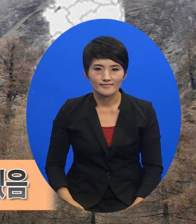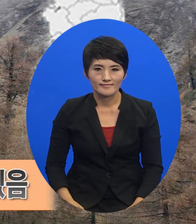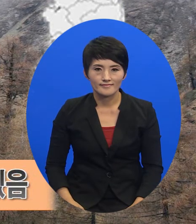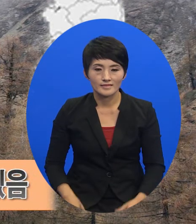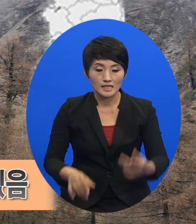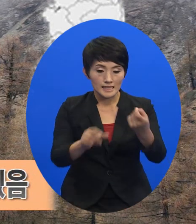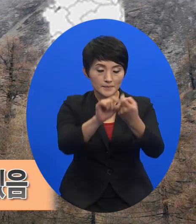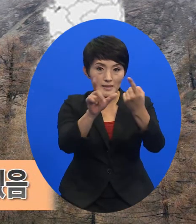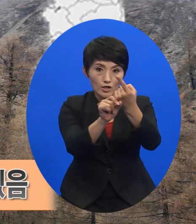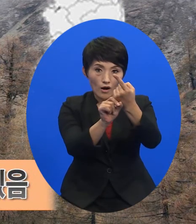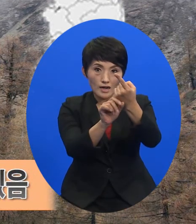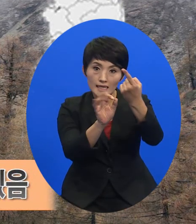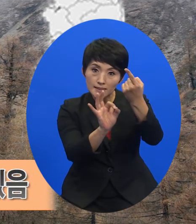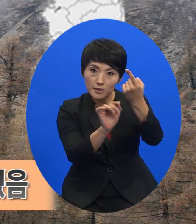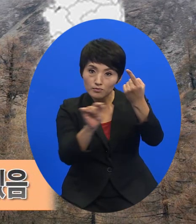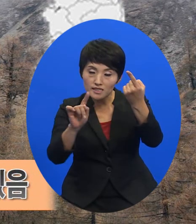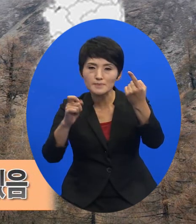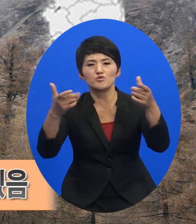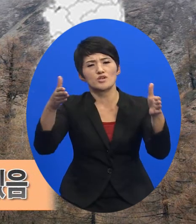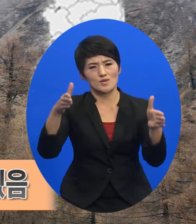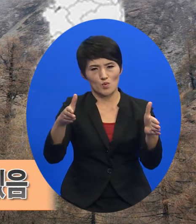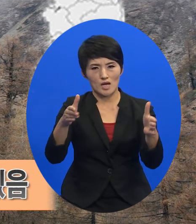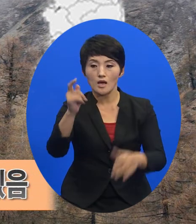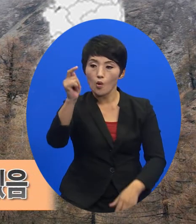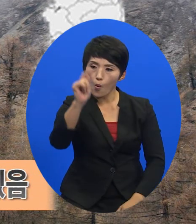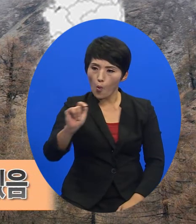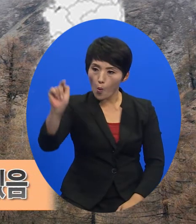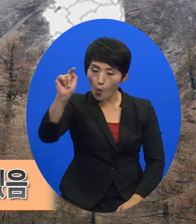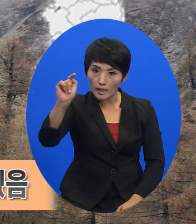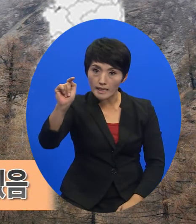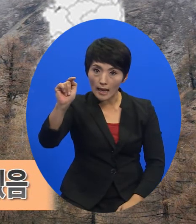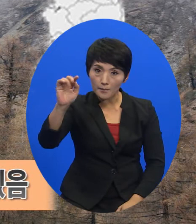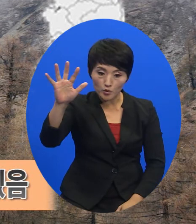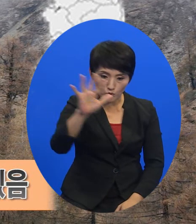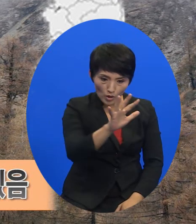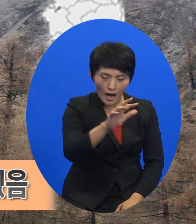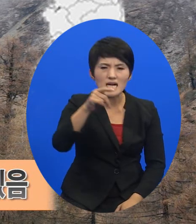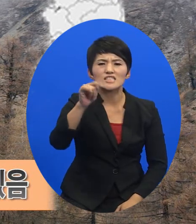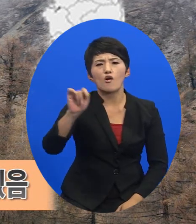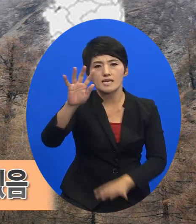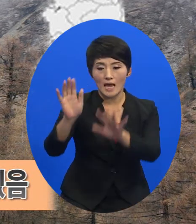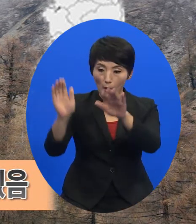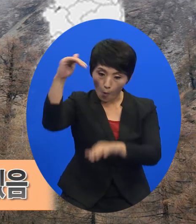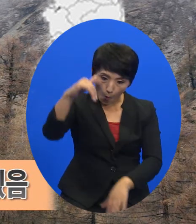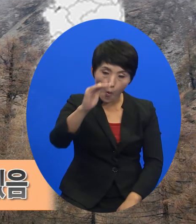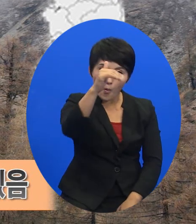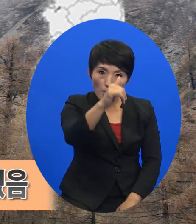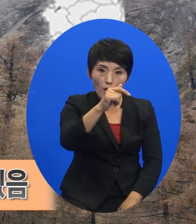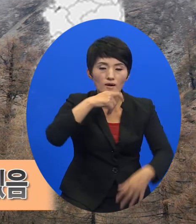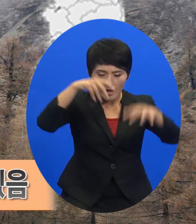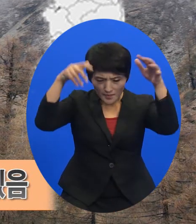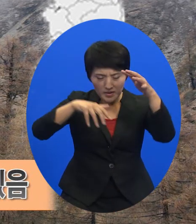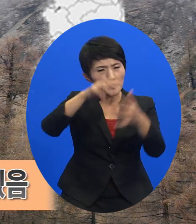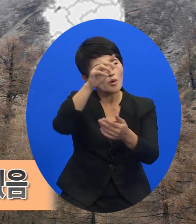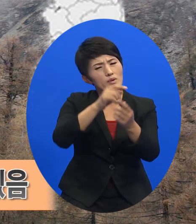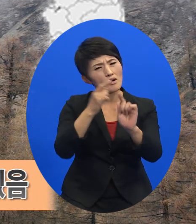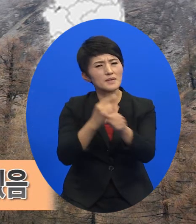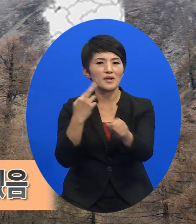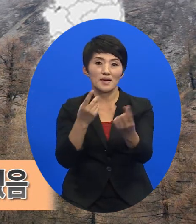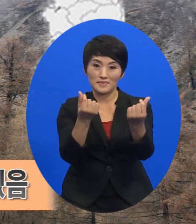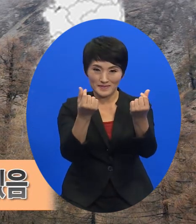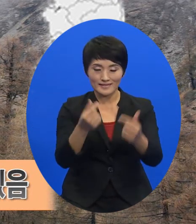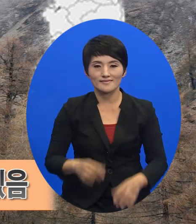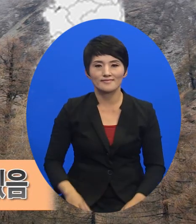마지막으로 11월 10일부터 16일까지 는 고기압과 저기압의 영향을 받게 꼬 기온과 강수량은 평년과 비슷하겠습니다